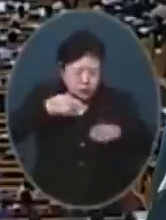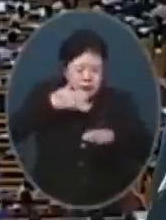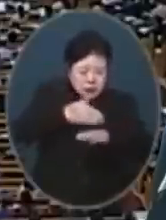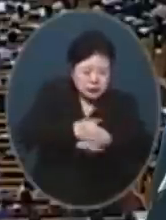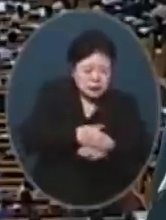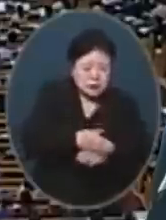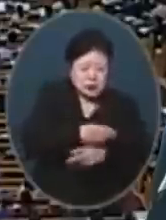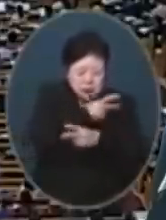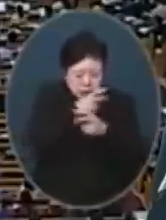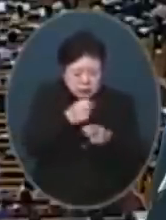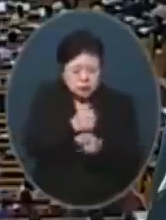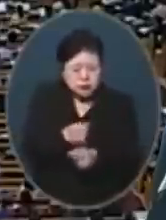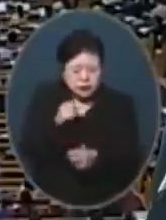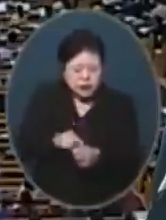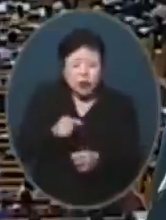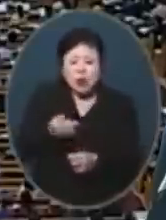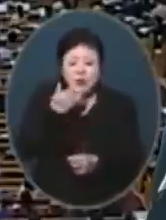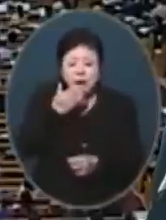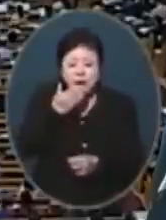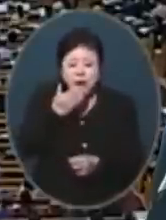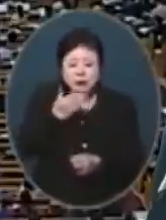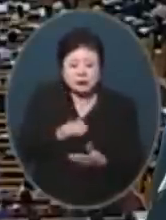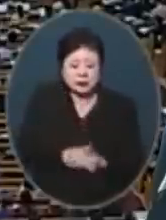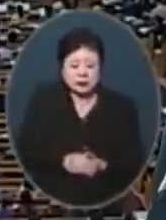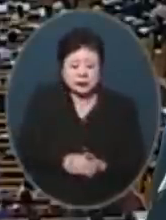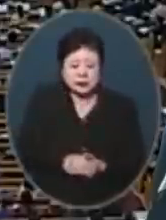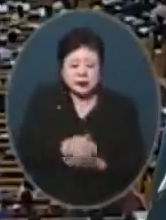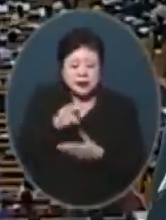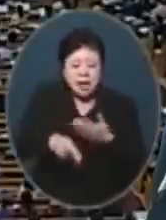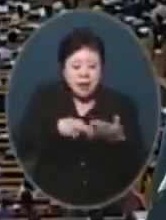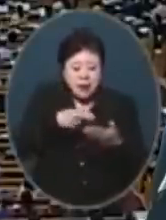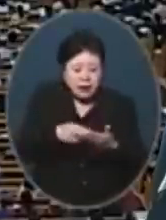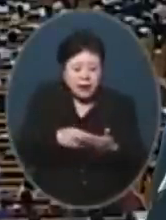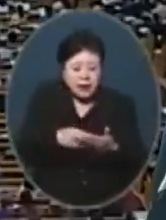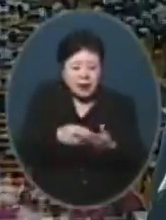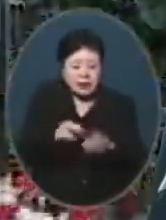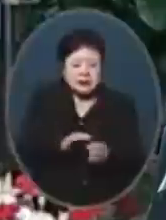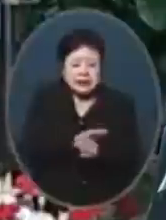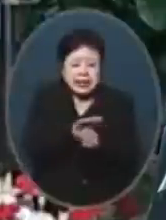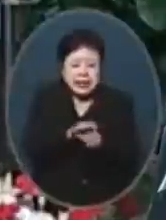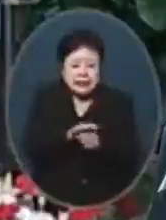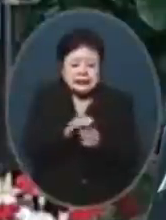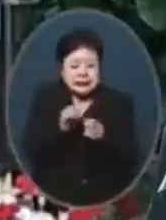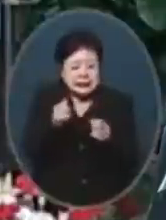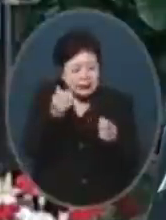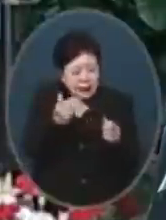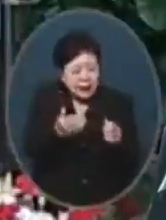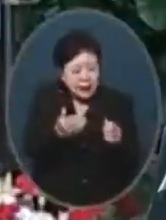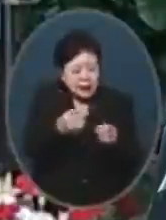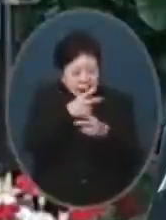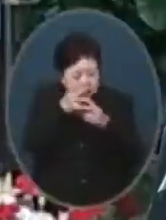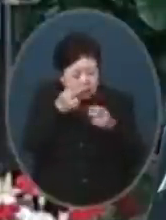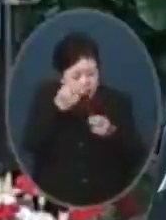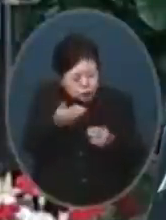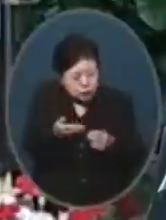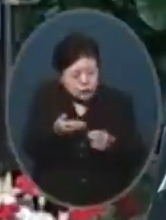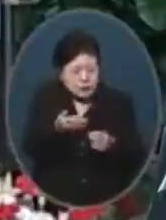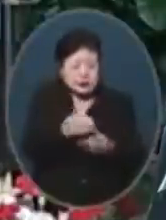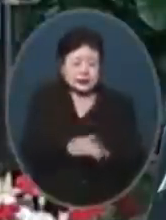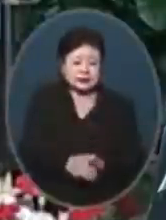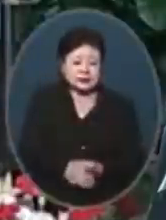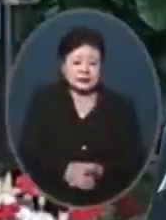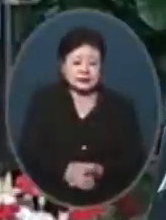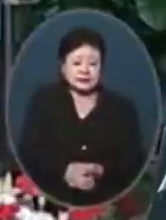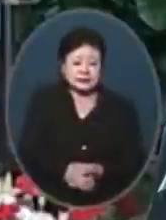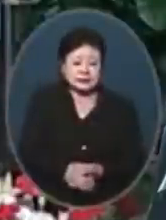누우며 수고의 떡을 먹음이 헛되도다. 그러므로 야훼께서는 그의 사랑하신 자에게는 잠을 주시는 도다.